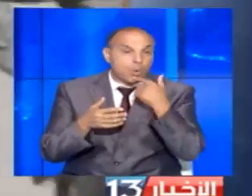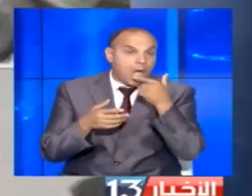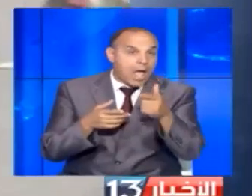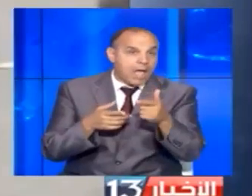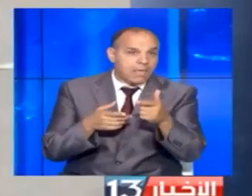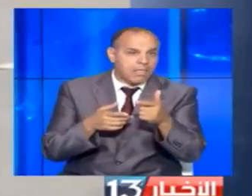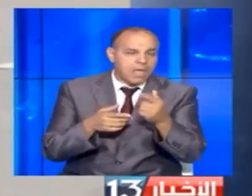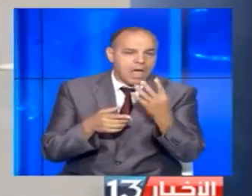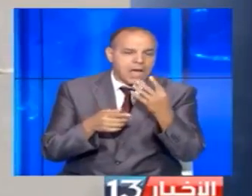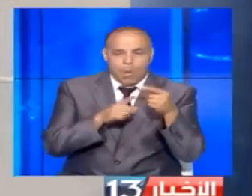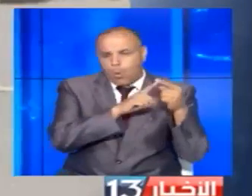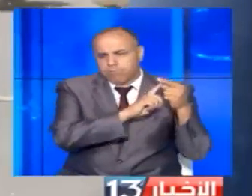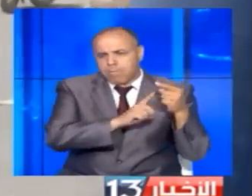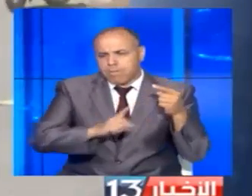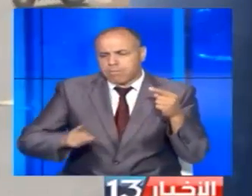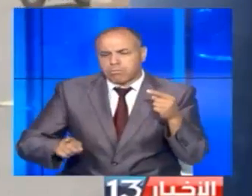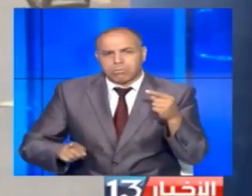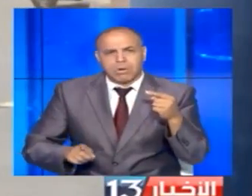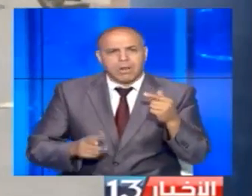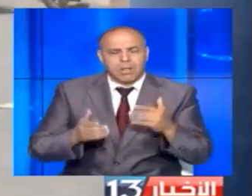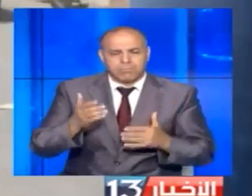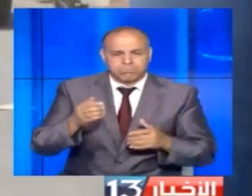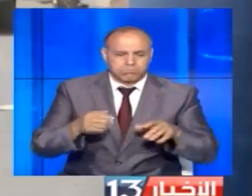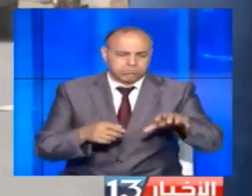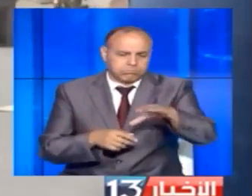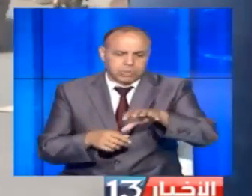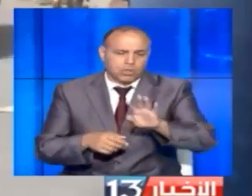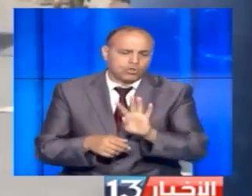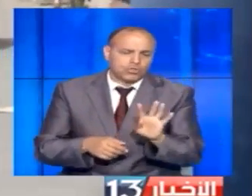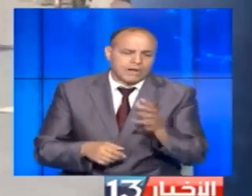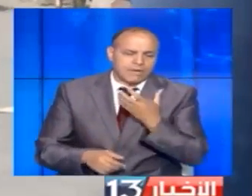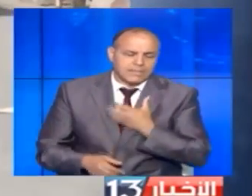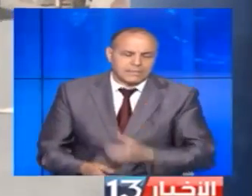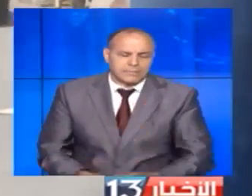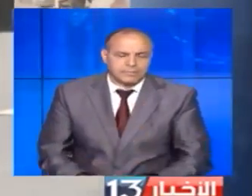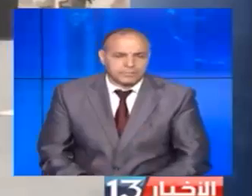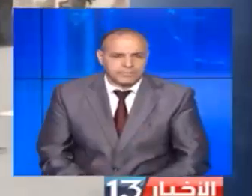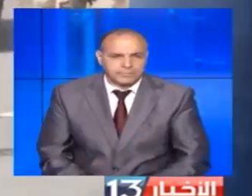أطلقت 4 صواريخ على مقاطعة شرق أفغانستان.